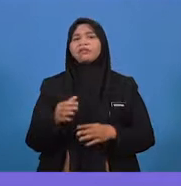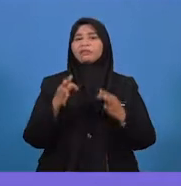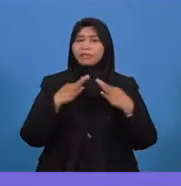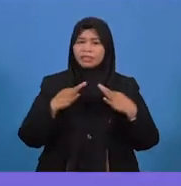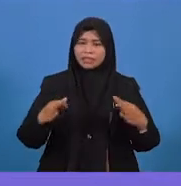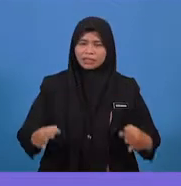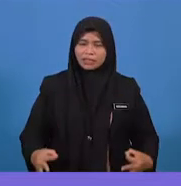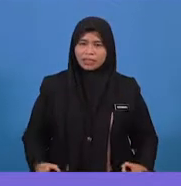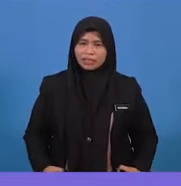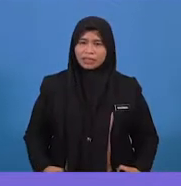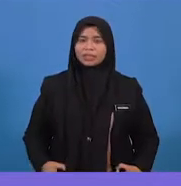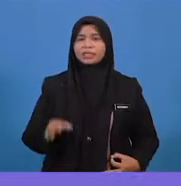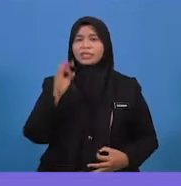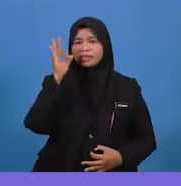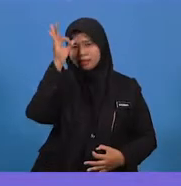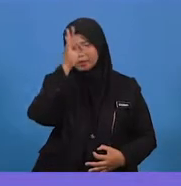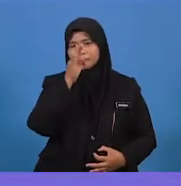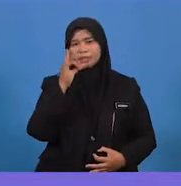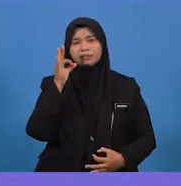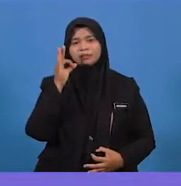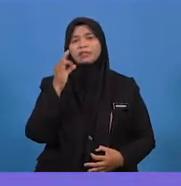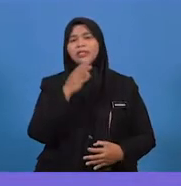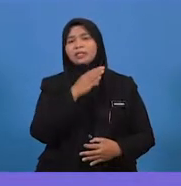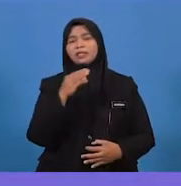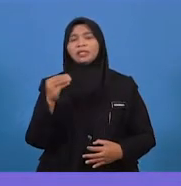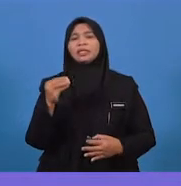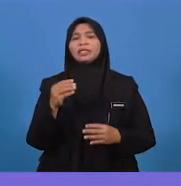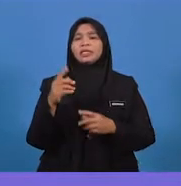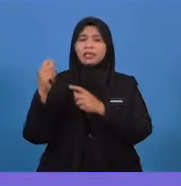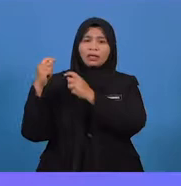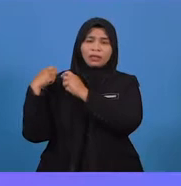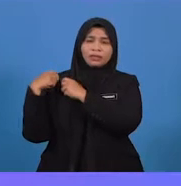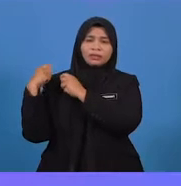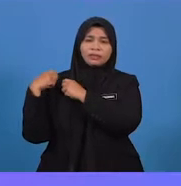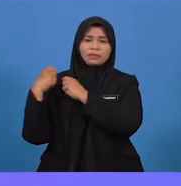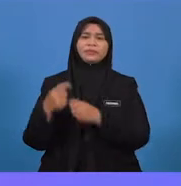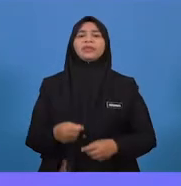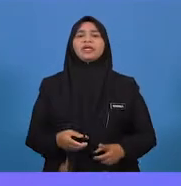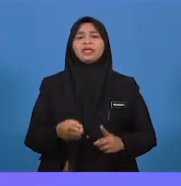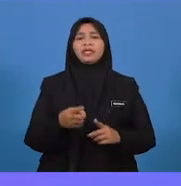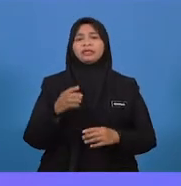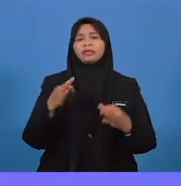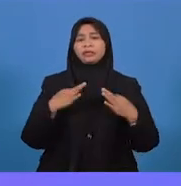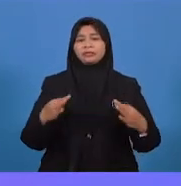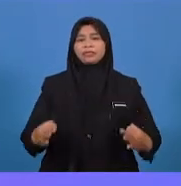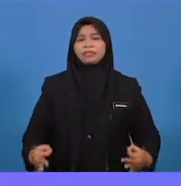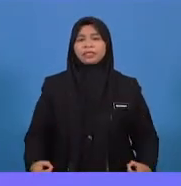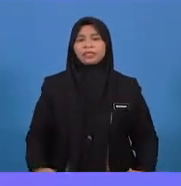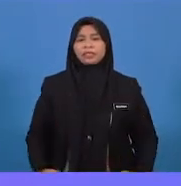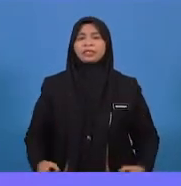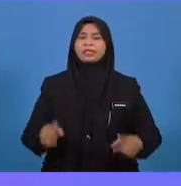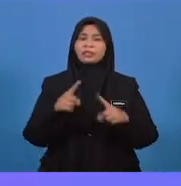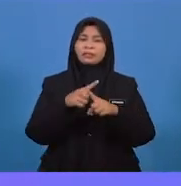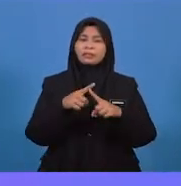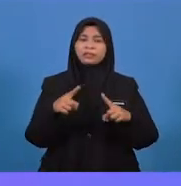fizikal, aspek sifat dan aspek tanggungjawab. Dari aspek fizikal,